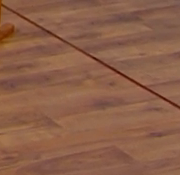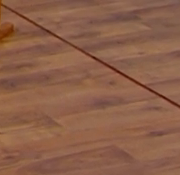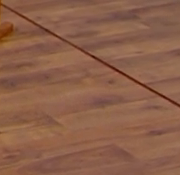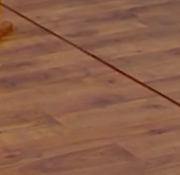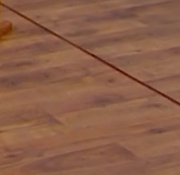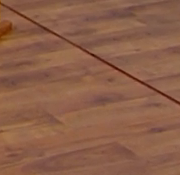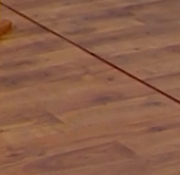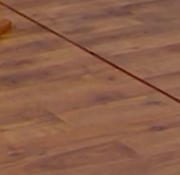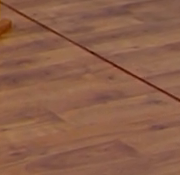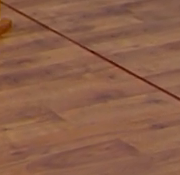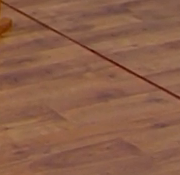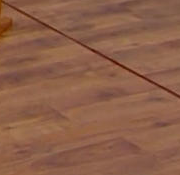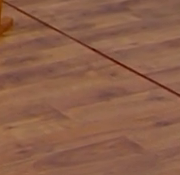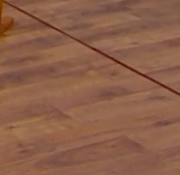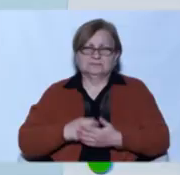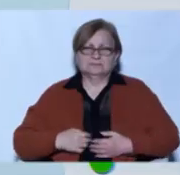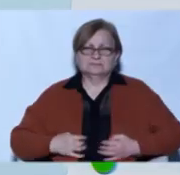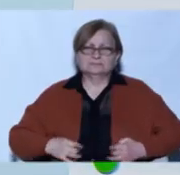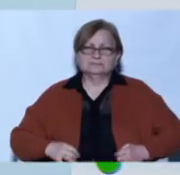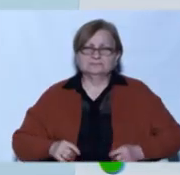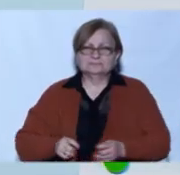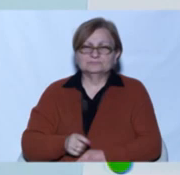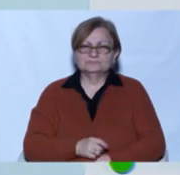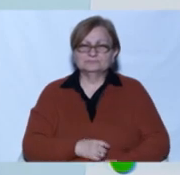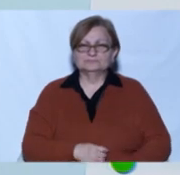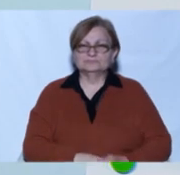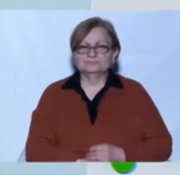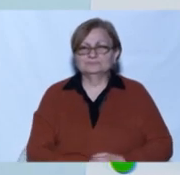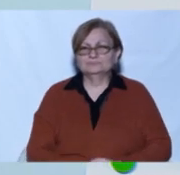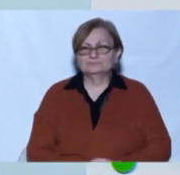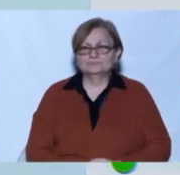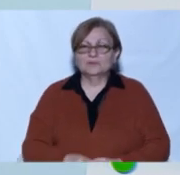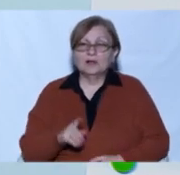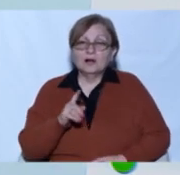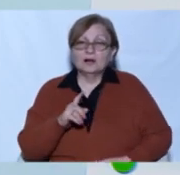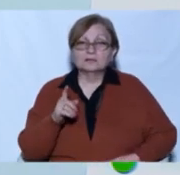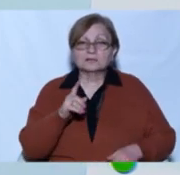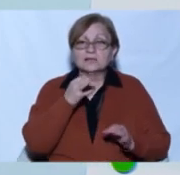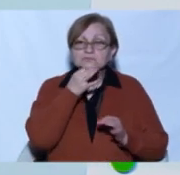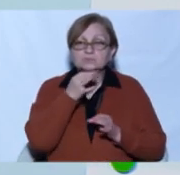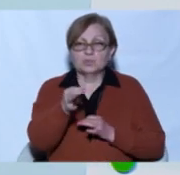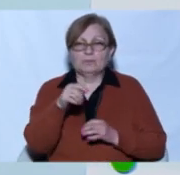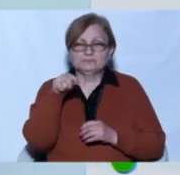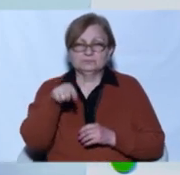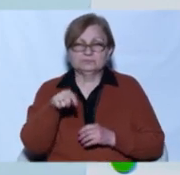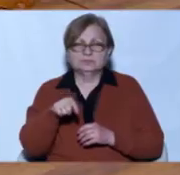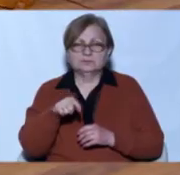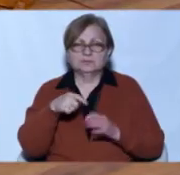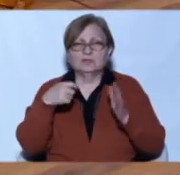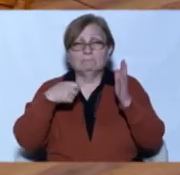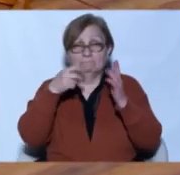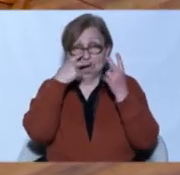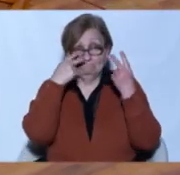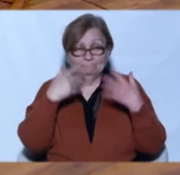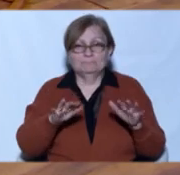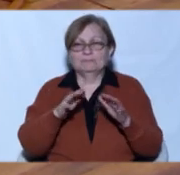კინოფილმს. დიახ. ახლა რას უნდა გავცეთ პასუხი მას შემდეგ, რაც ფილმსაც ნახავ და